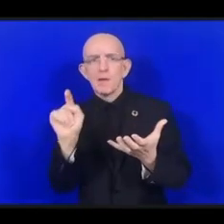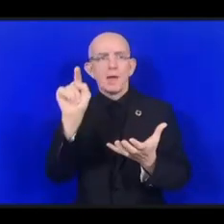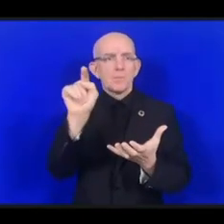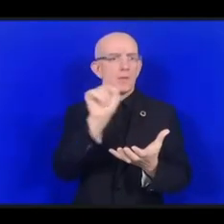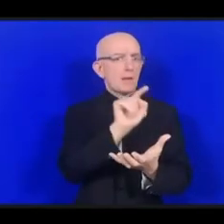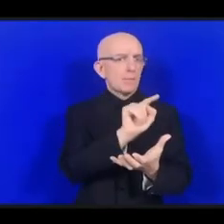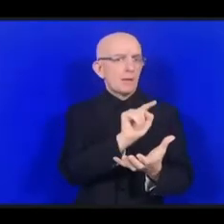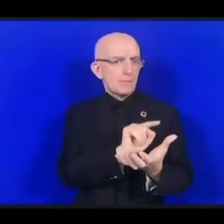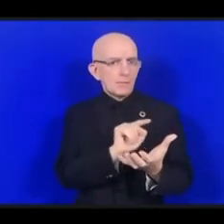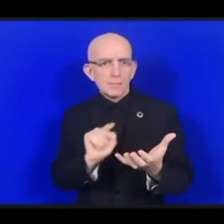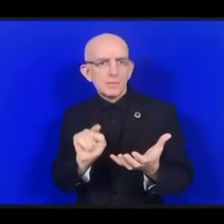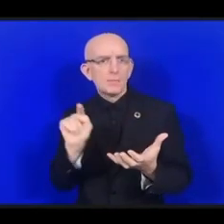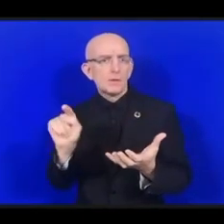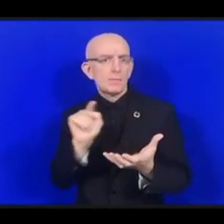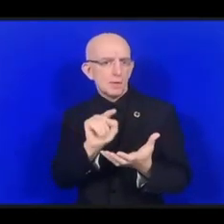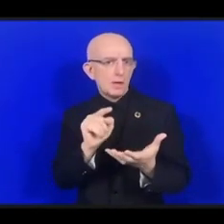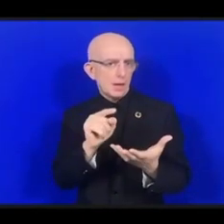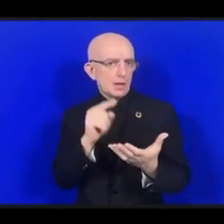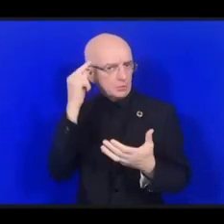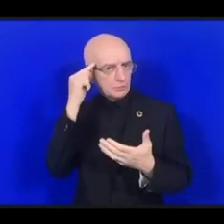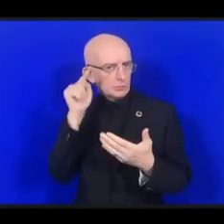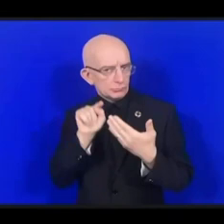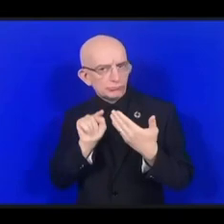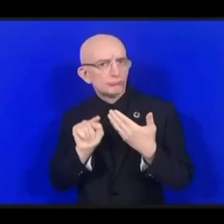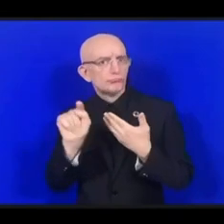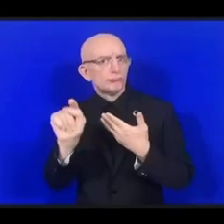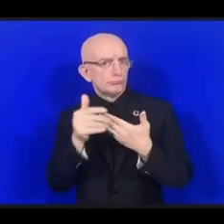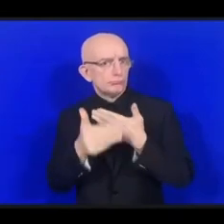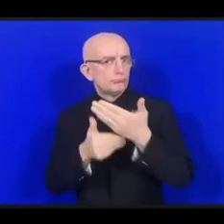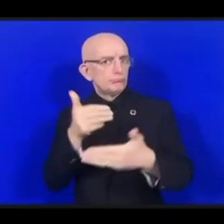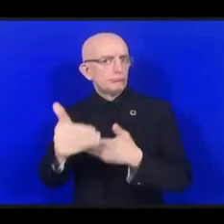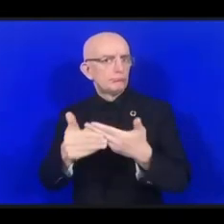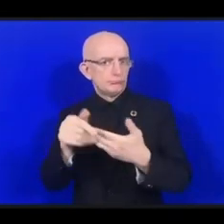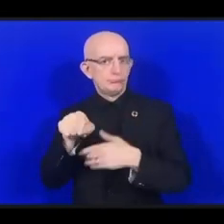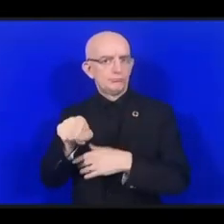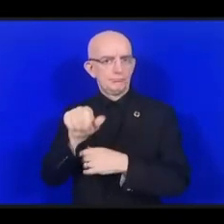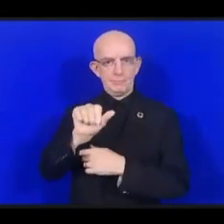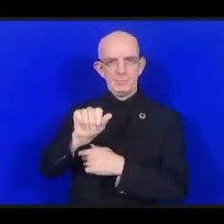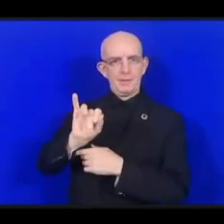来的 AI 的发展进行了探讨。我们